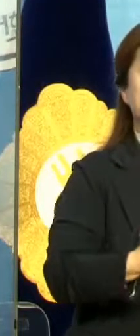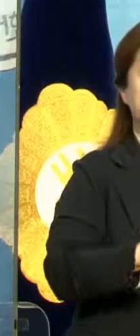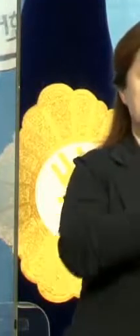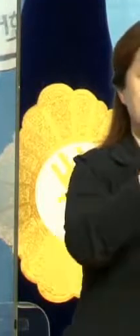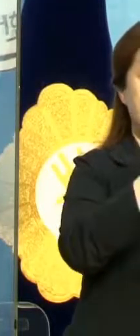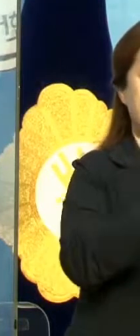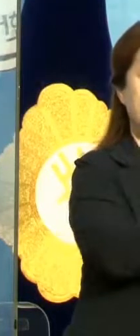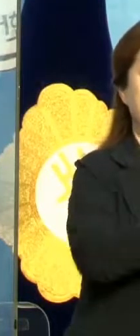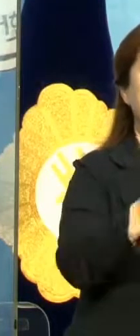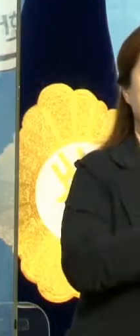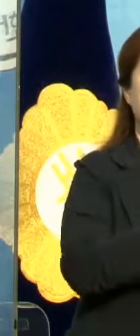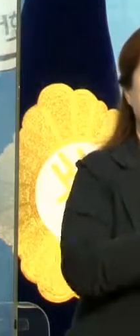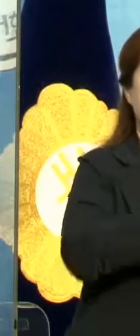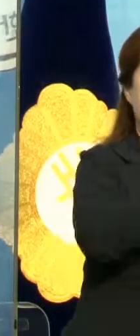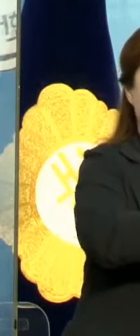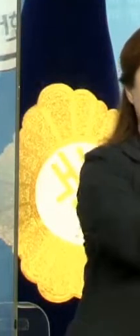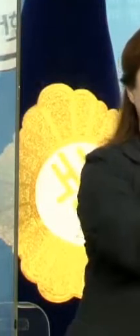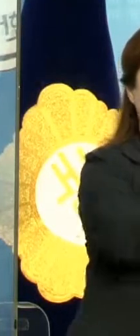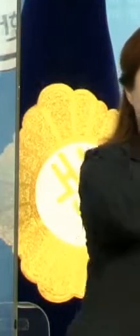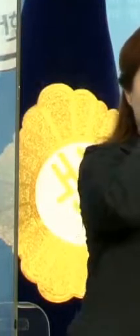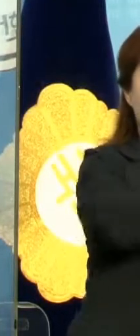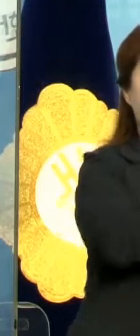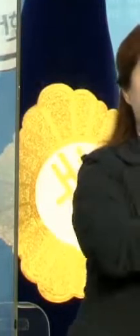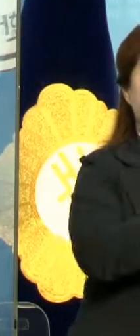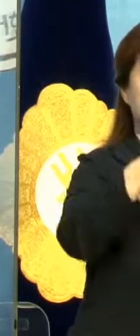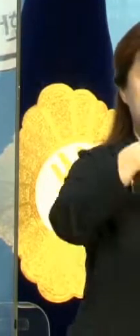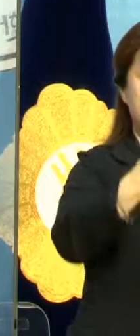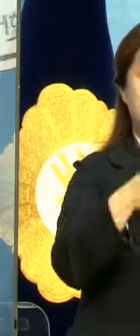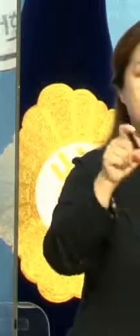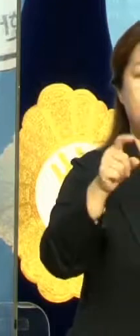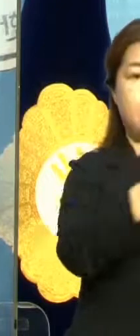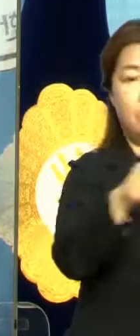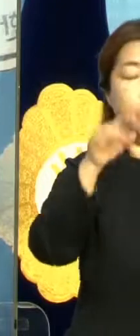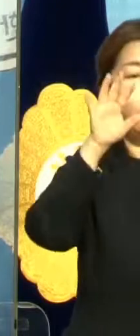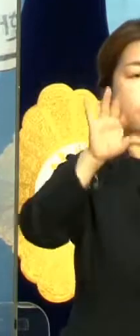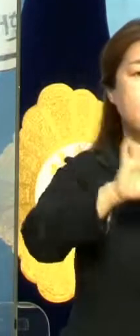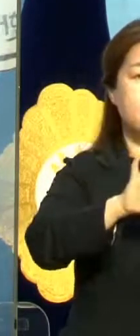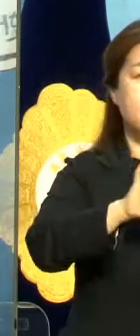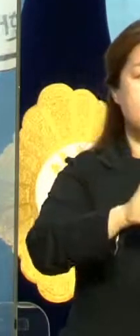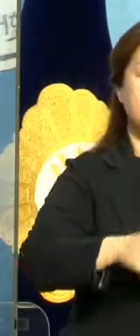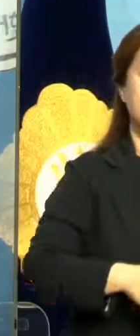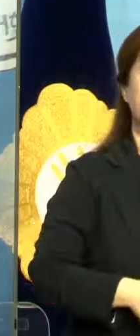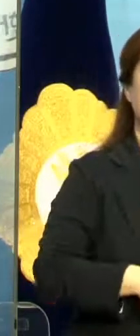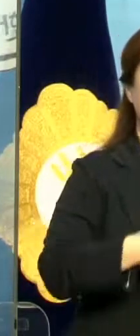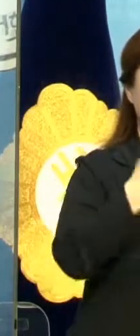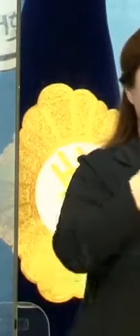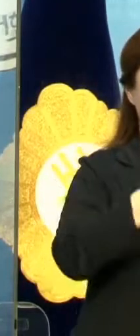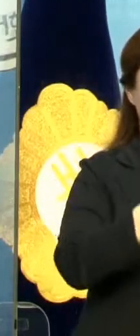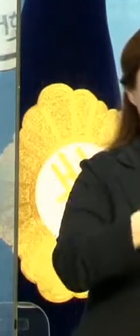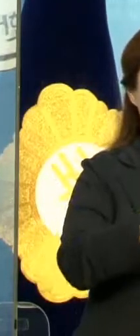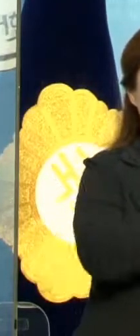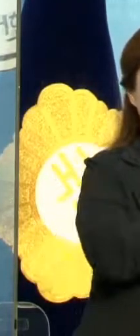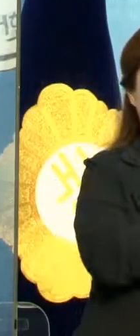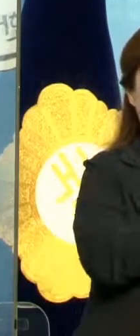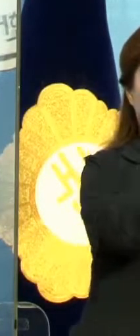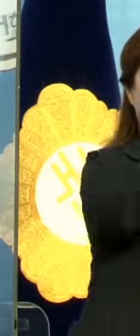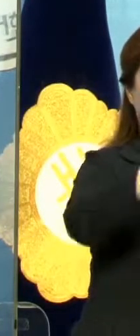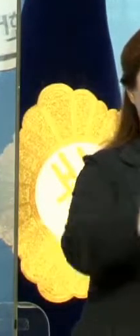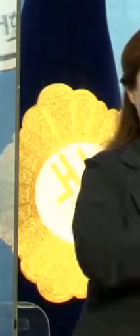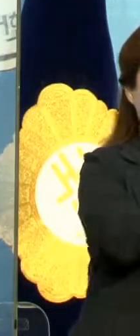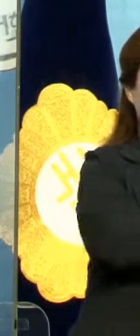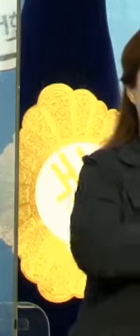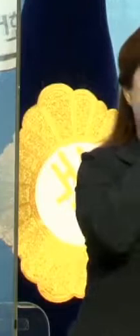펴낸 공직자윤리법 14조 10일에는 백지 신탁 주식이 처분